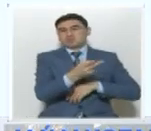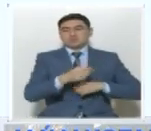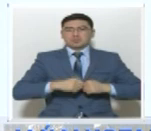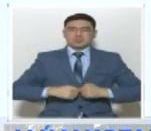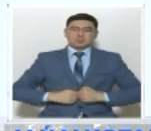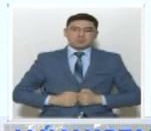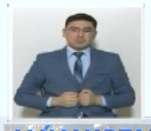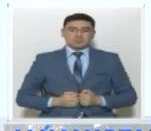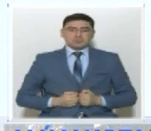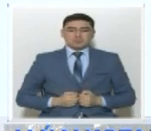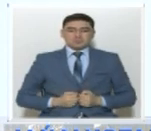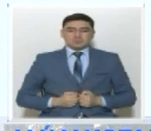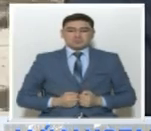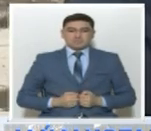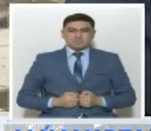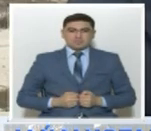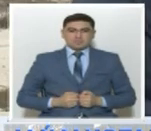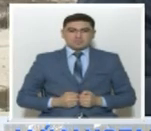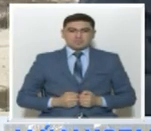передаются на компьютер.